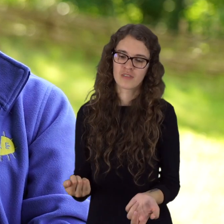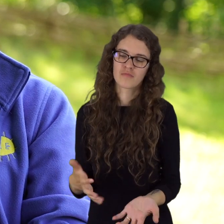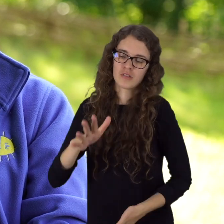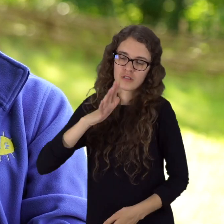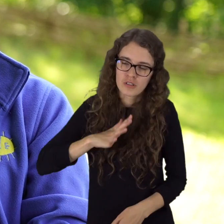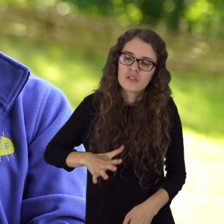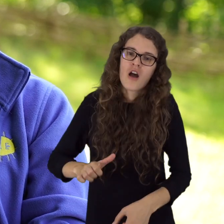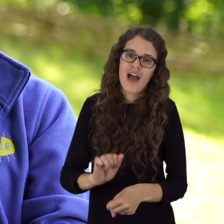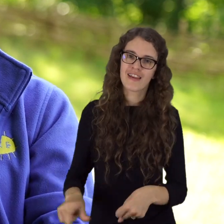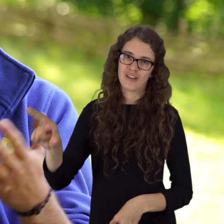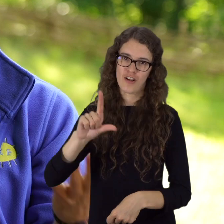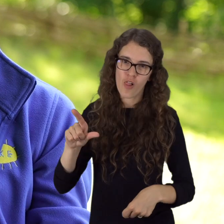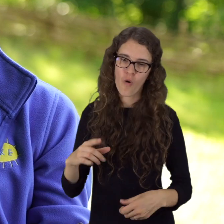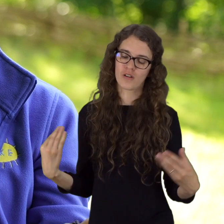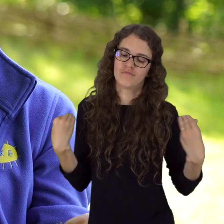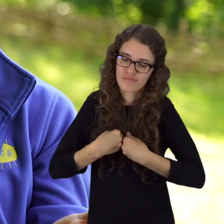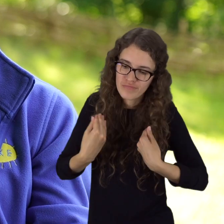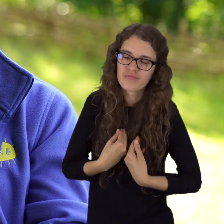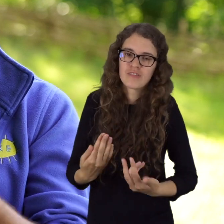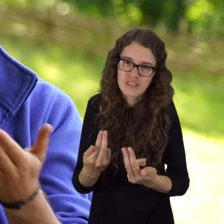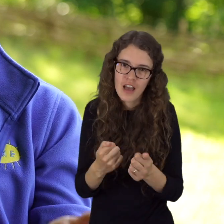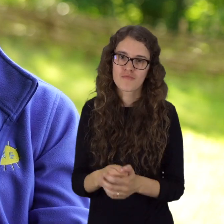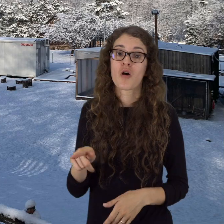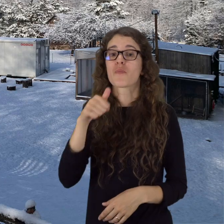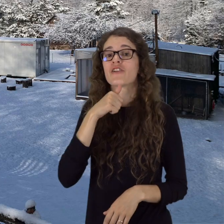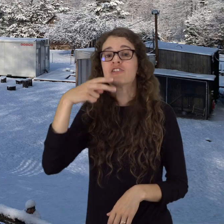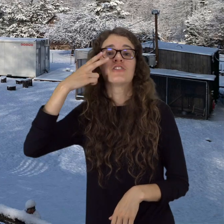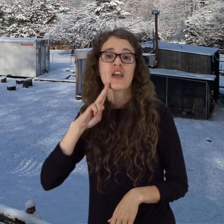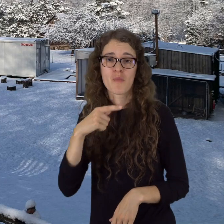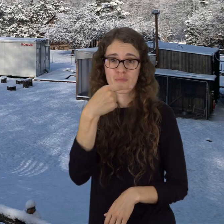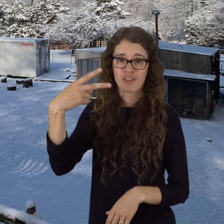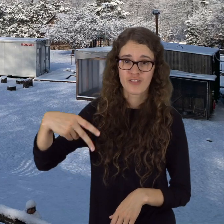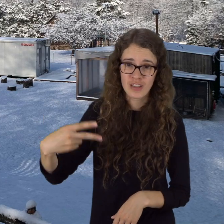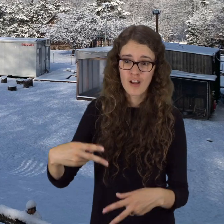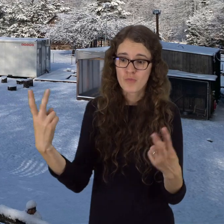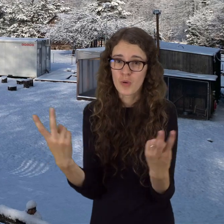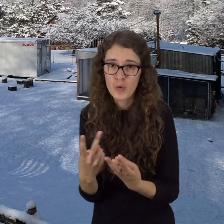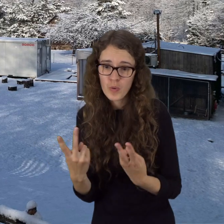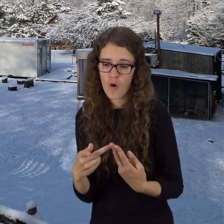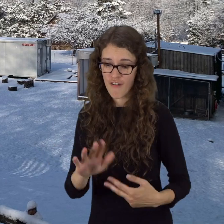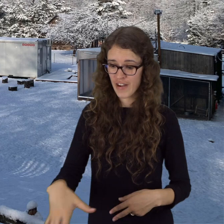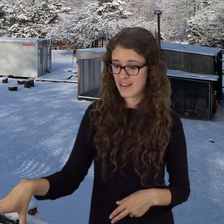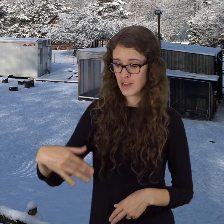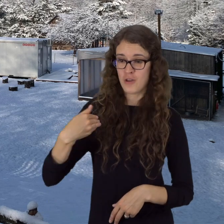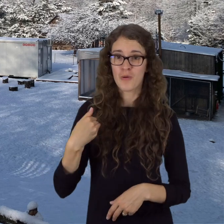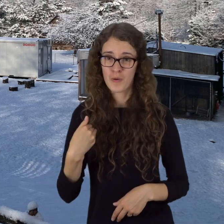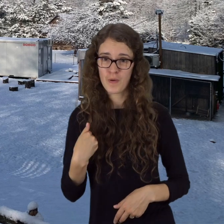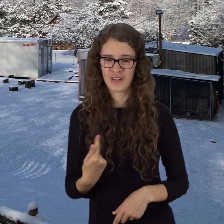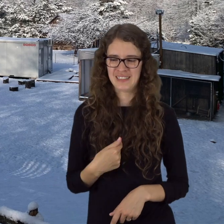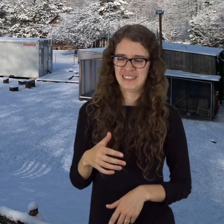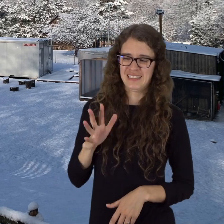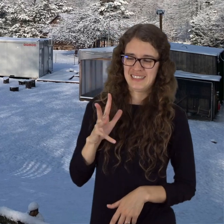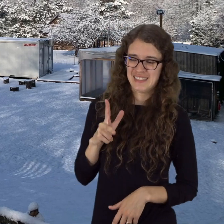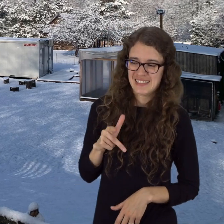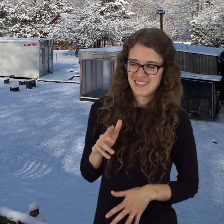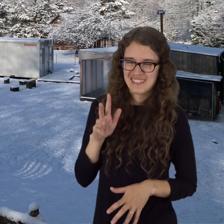nes ir tau reikia vis tiek eiti tą lauką, ir reikia kažką daryti, arba važiama, minus 20, ir tau vis tiek reikia eiti, ir vaikai